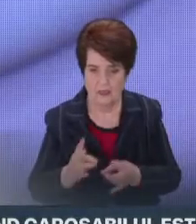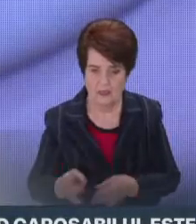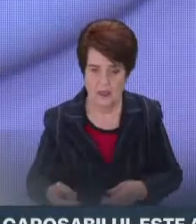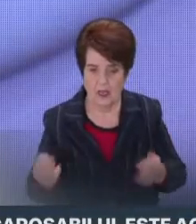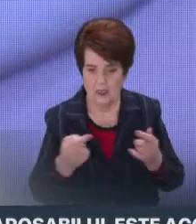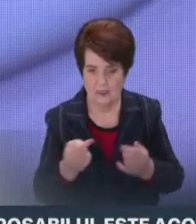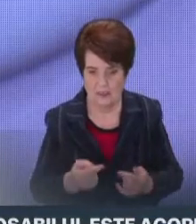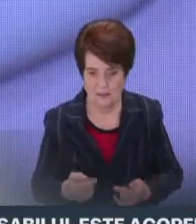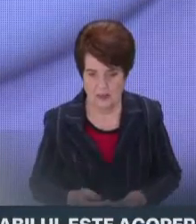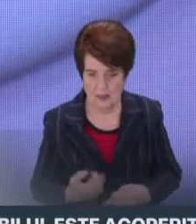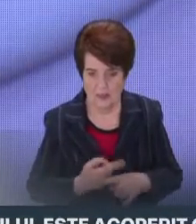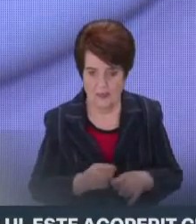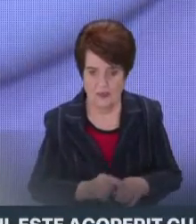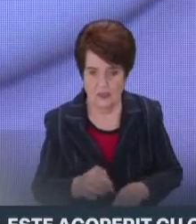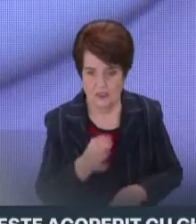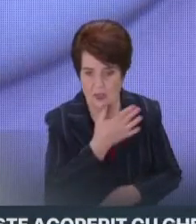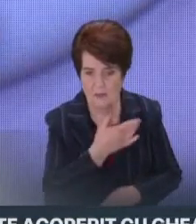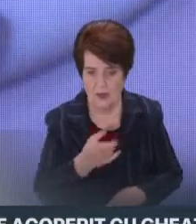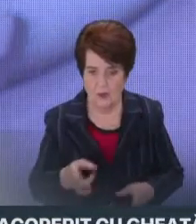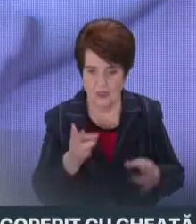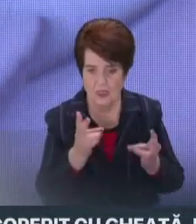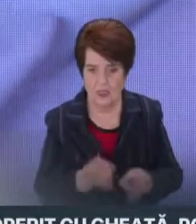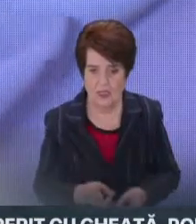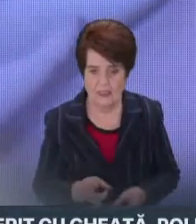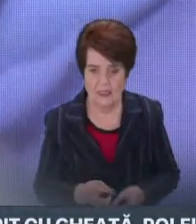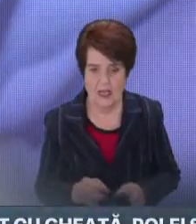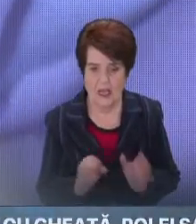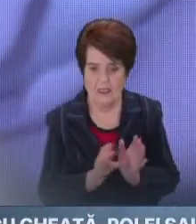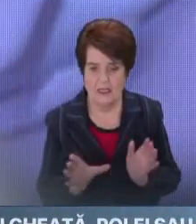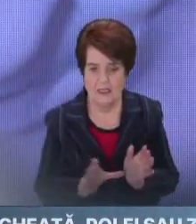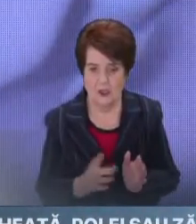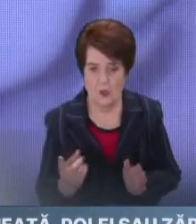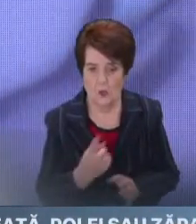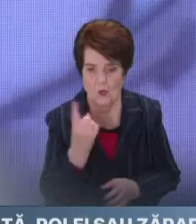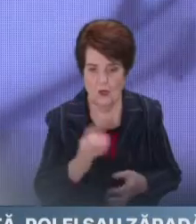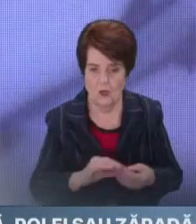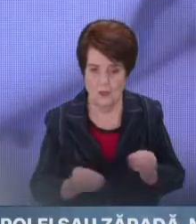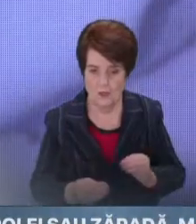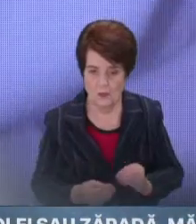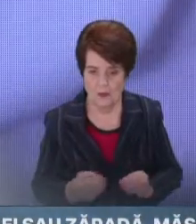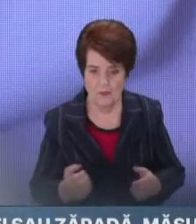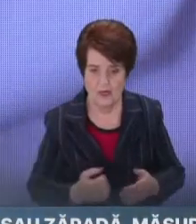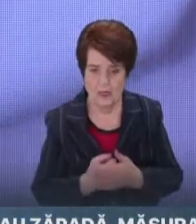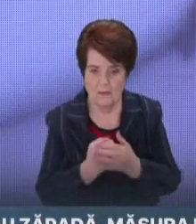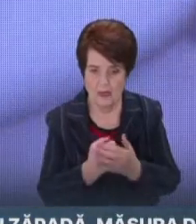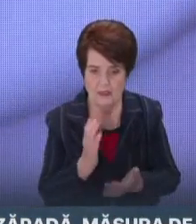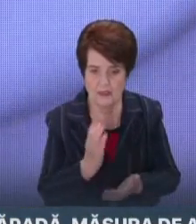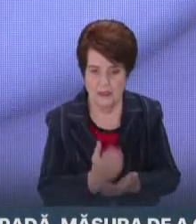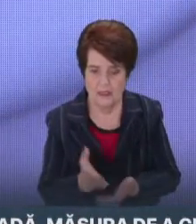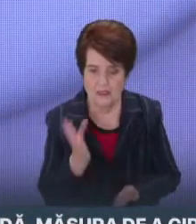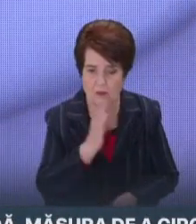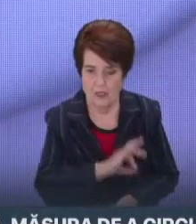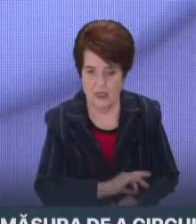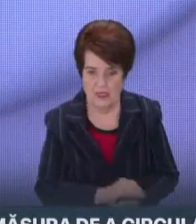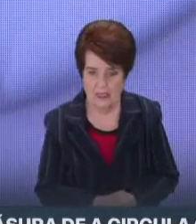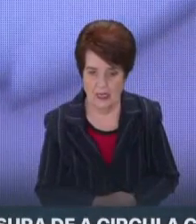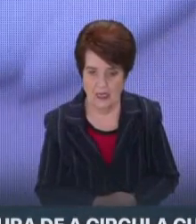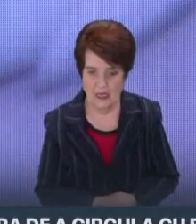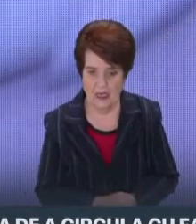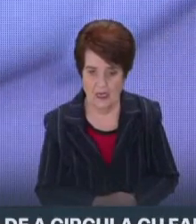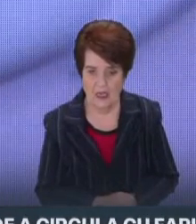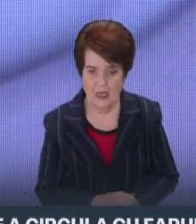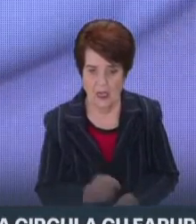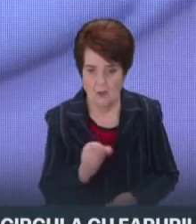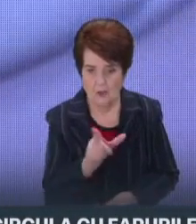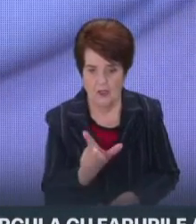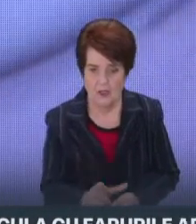că în această perioadă de criză energetică, una dintre problemele de bază este utilizarea butelilor